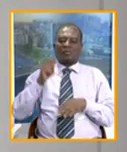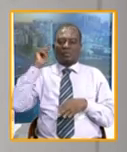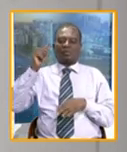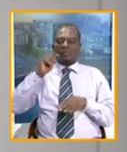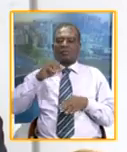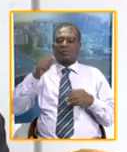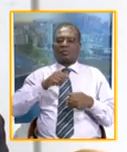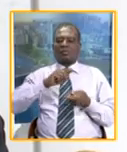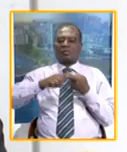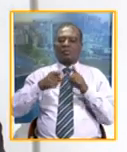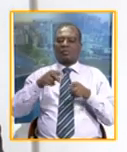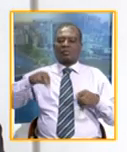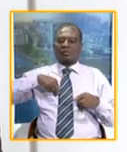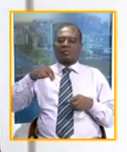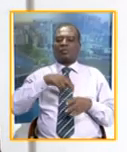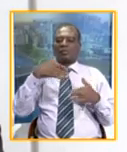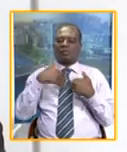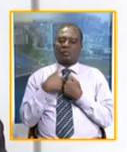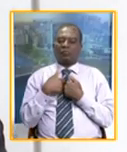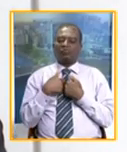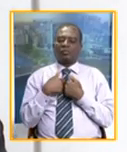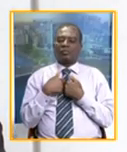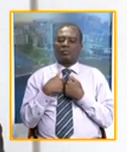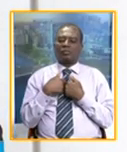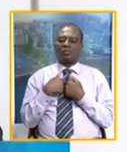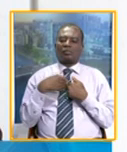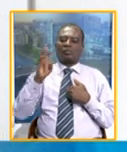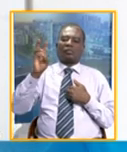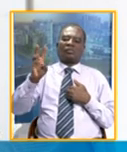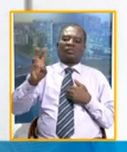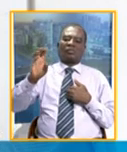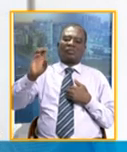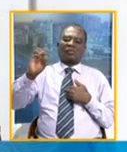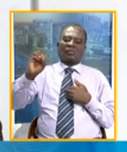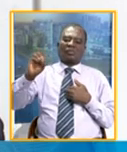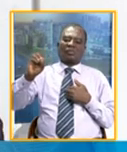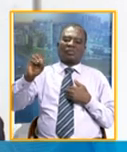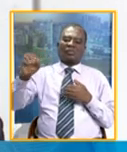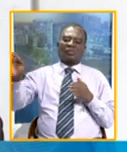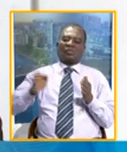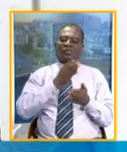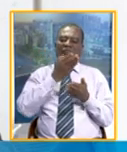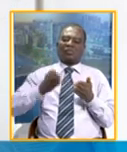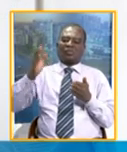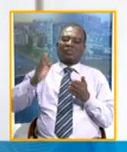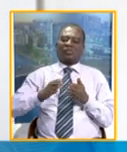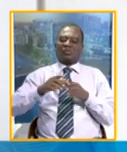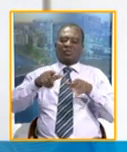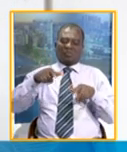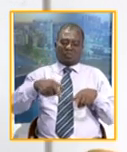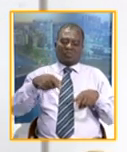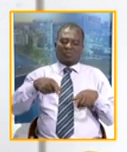leur amitié. Nous avons une soixantaine d'artistes locaux